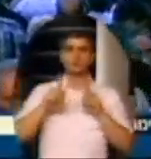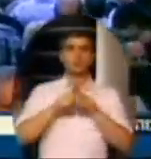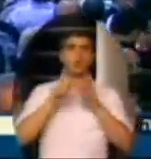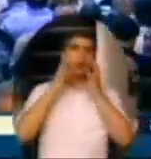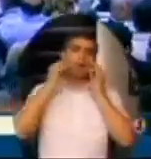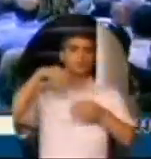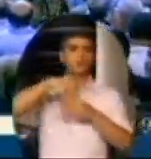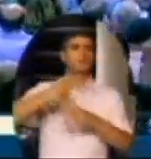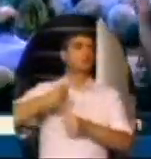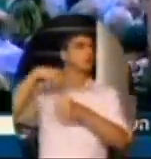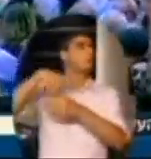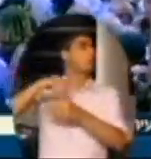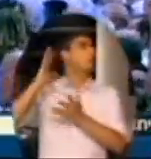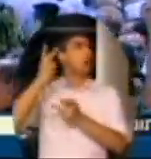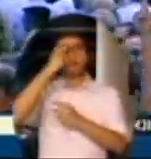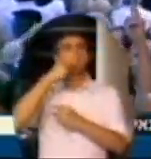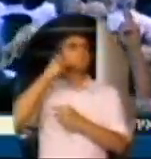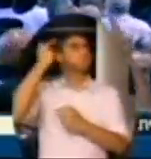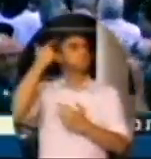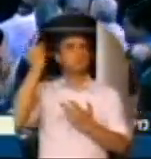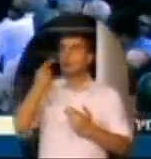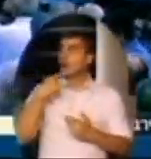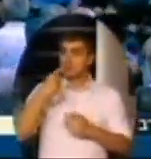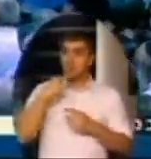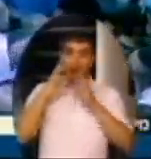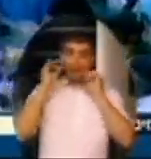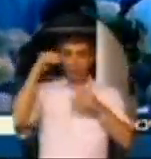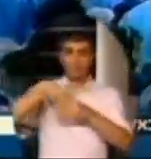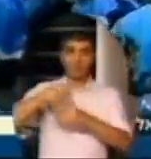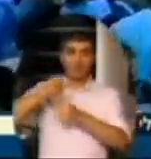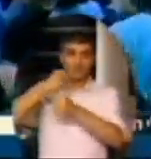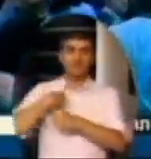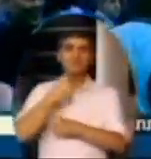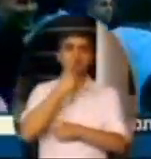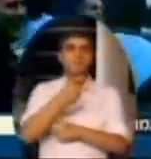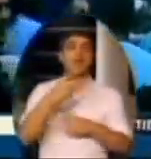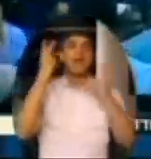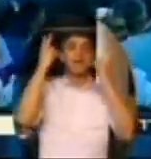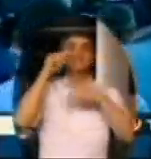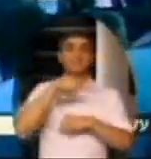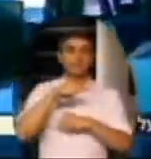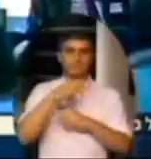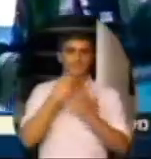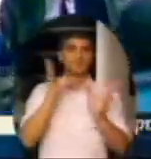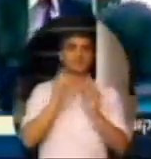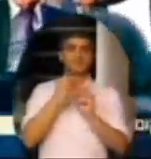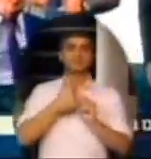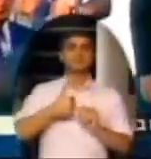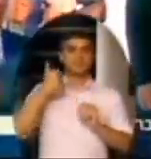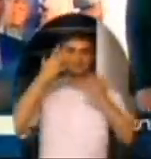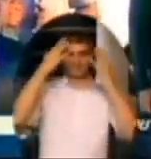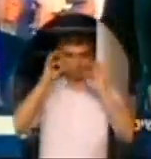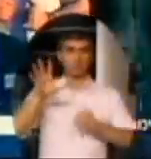של חתול בשק אתם לא יודים מה א חת בסק א לא יודע מה מדברת חתול בסק אבל אני אומר רק בודאות שההסכם על פניו אם שרים